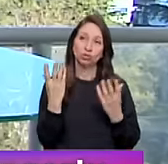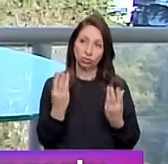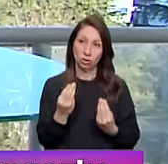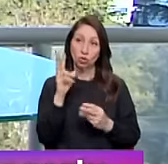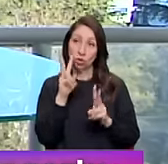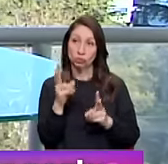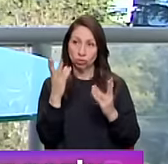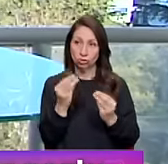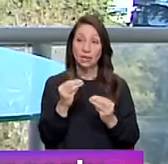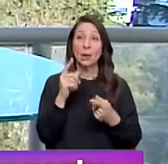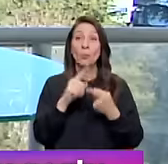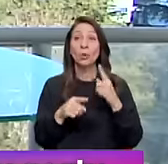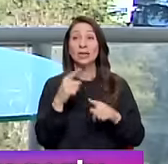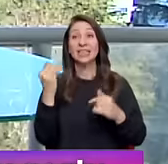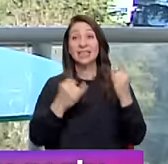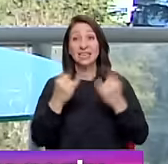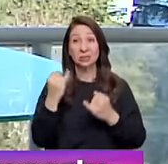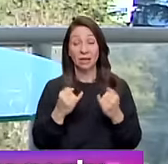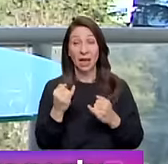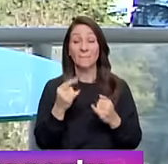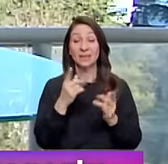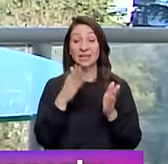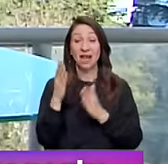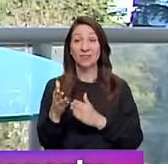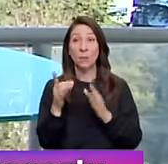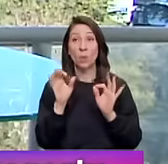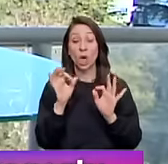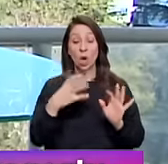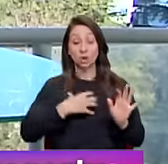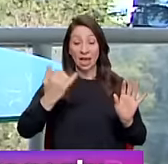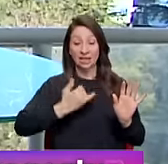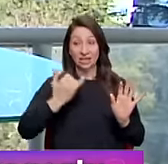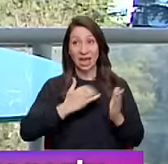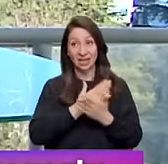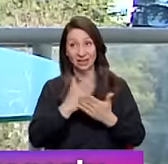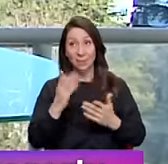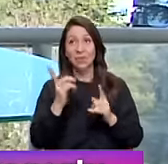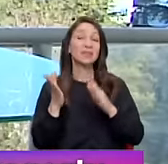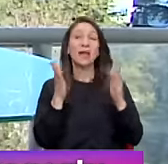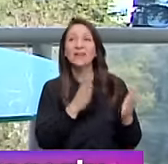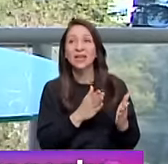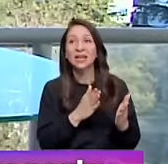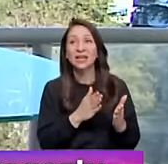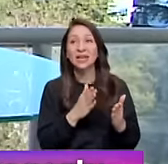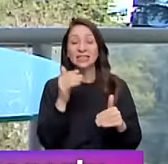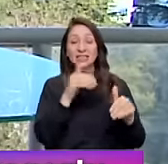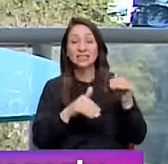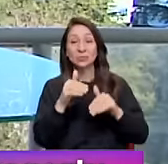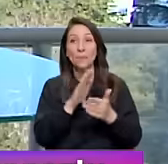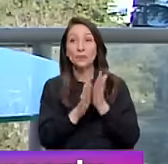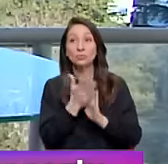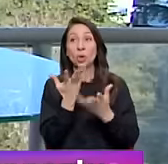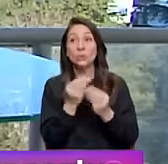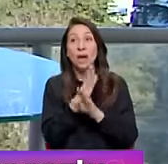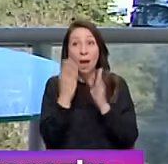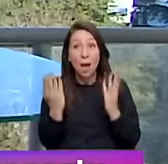olacağız, görmüş olacağız. Siyasetteki tartışmalar bir taraftan böyle öz eleştirilerle devam ederken, diğer taraftan da seçimin bitmiş